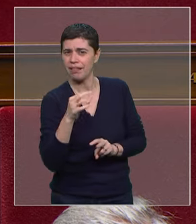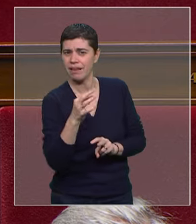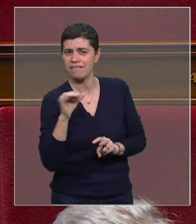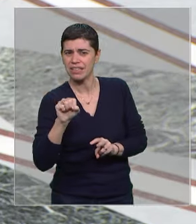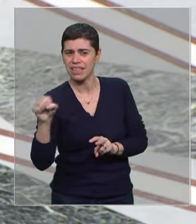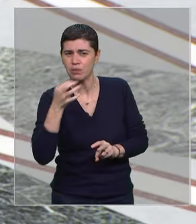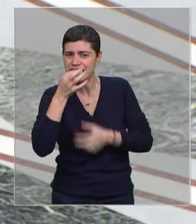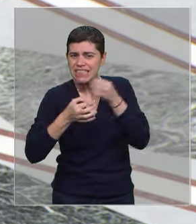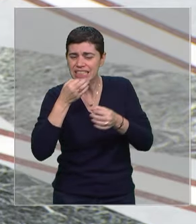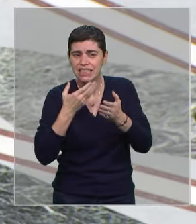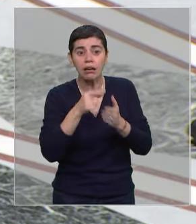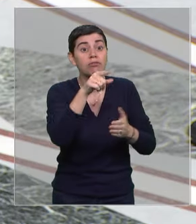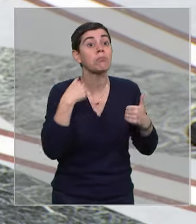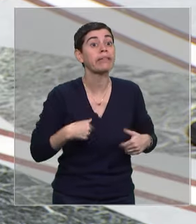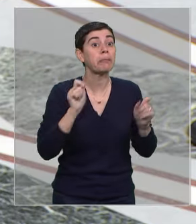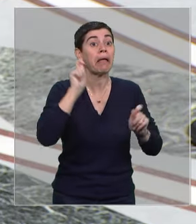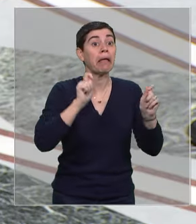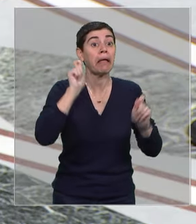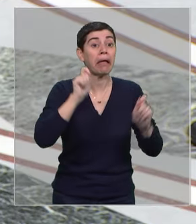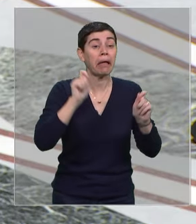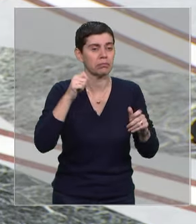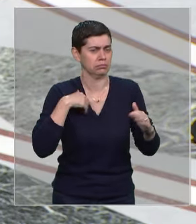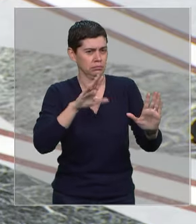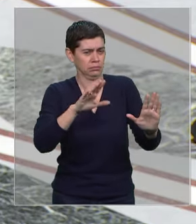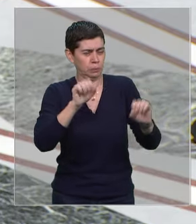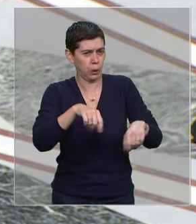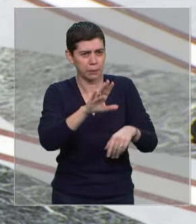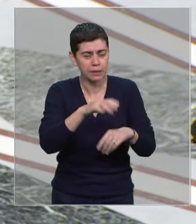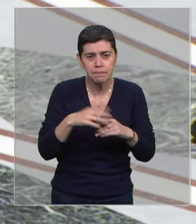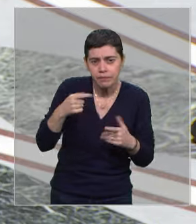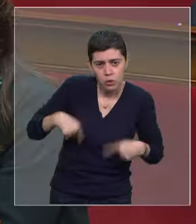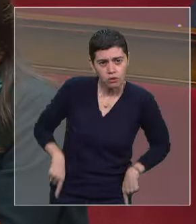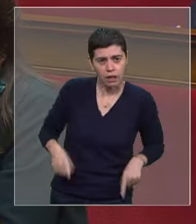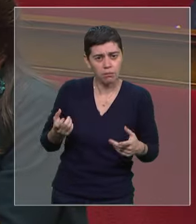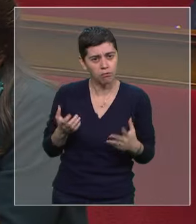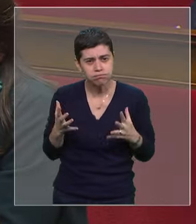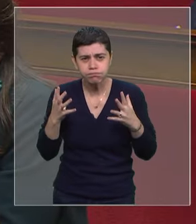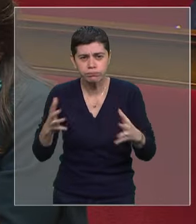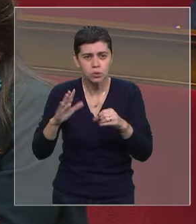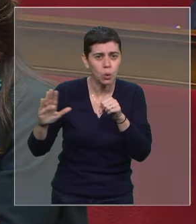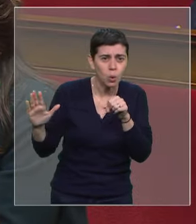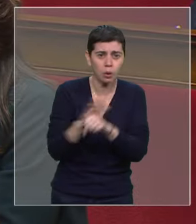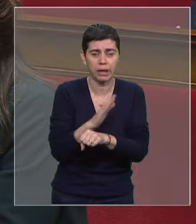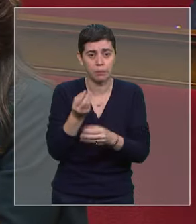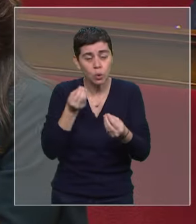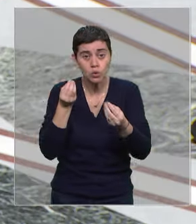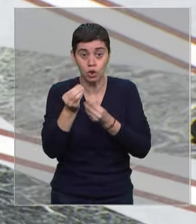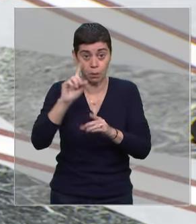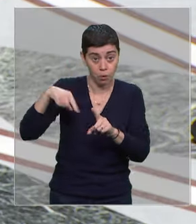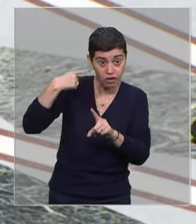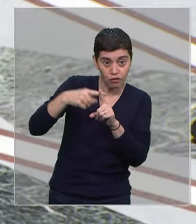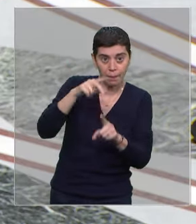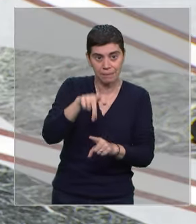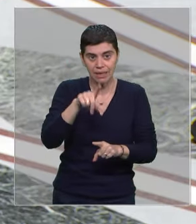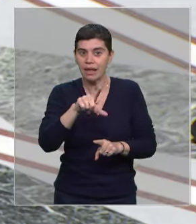et vous pourrez crier, madame, pendant que je vous réponds, l'engagement du gouvernement, il est total pour que le prochain PLFSS porte encore